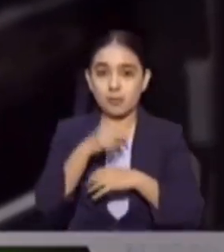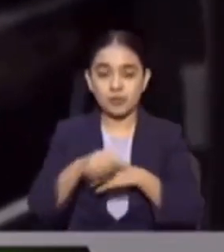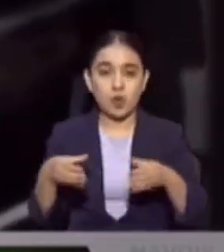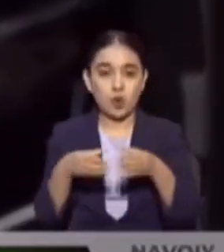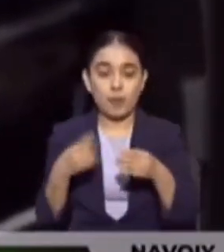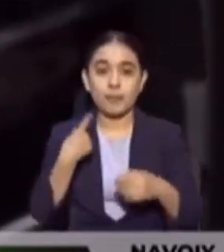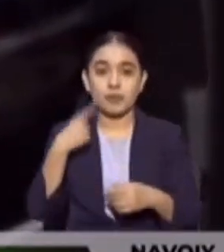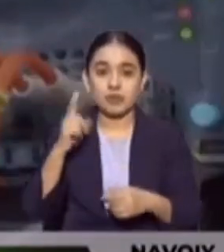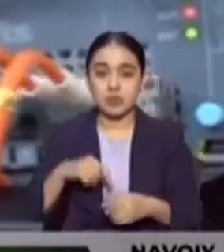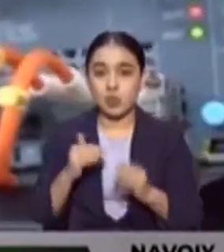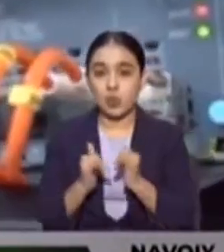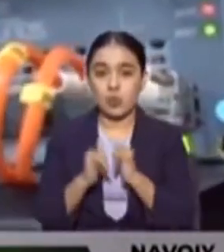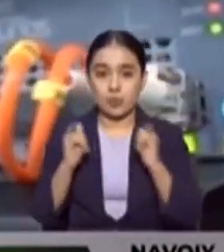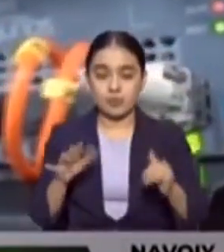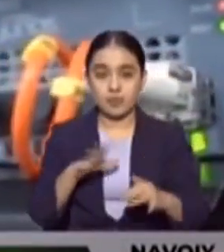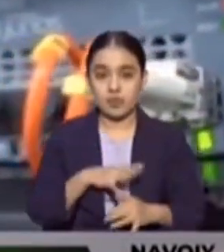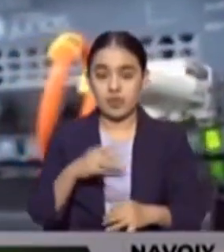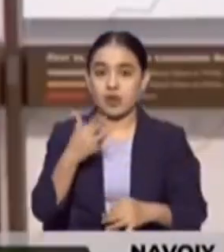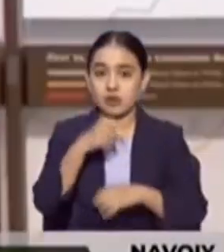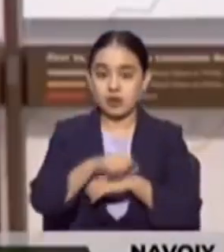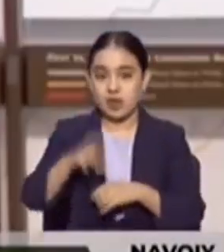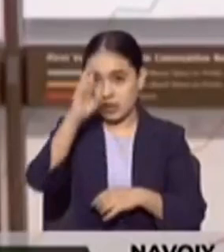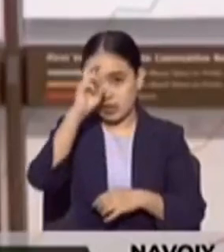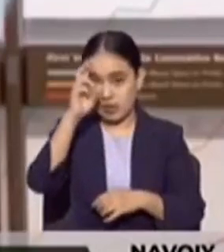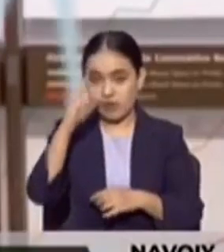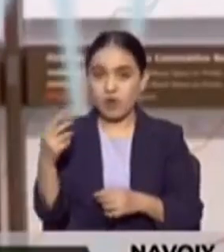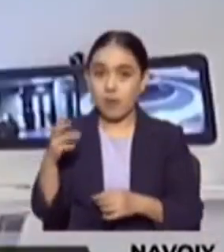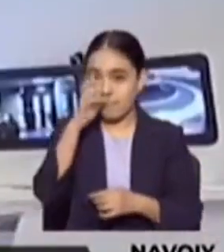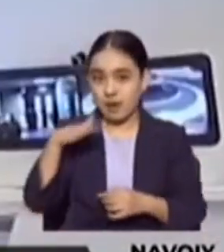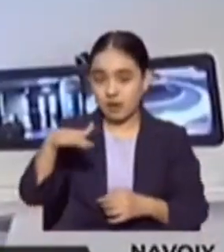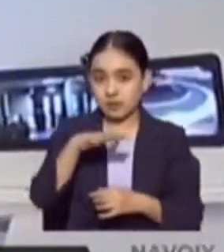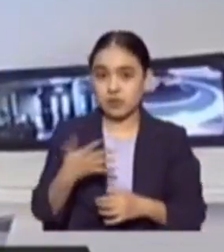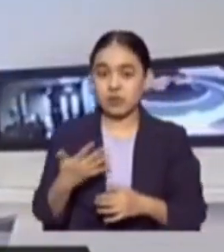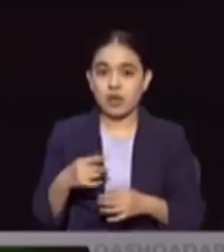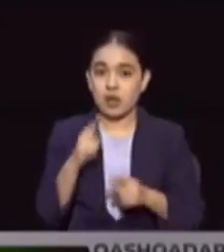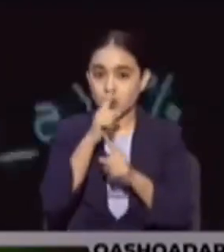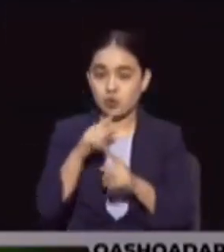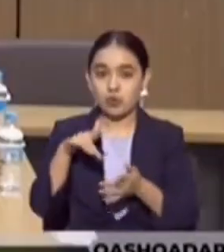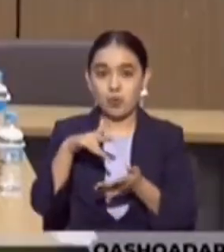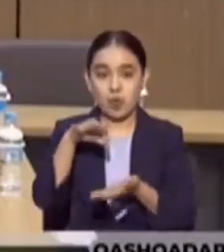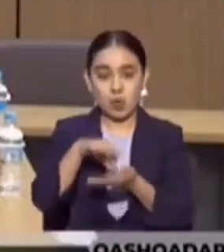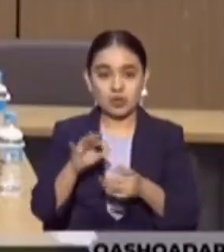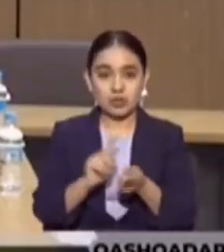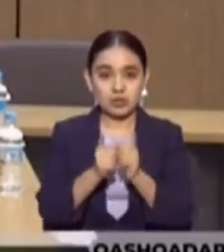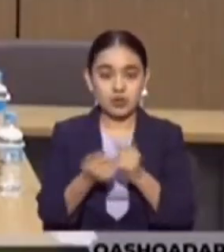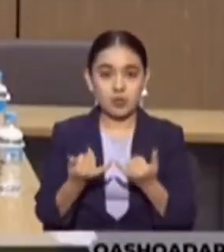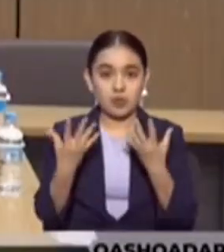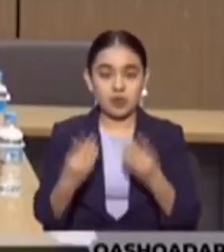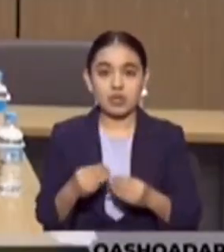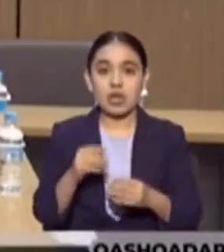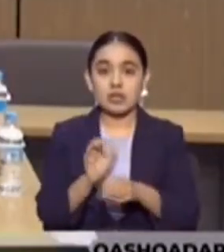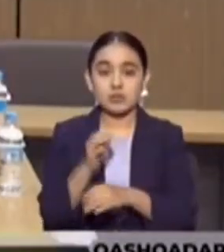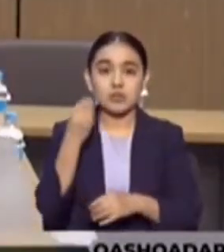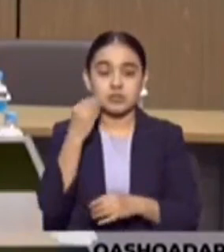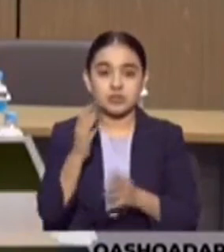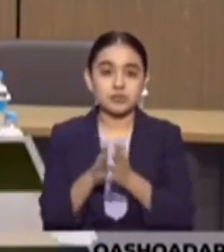kompaniyalar soni keskin ko'paydi. Ya'ni xorijiy davlatlar uchun mamlakatimiz jozibador lokatsiyaga aylandi. Mana bugungi kunda eksport salohiyatiga